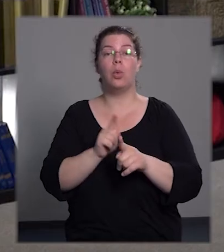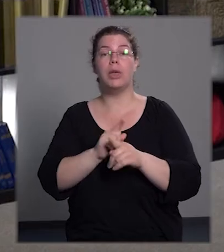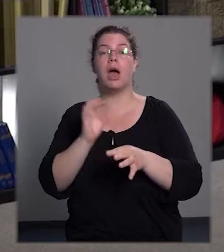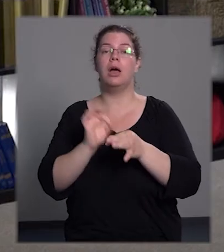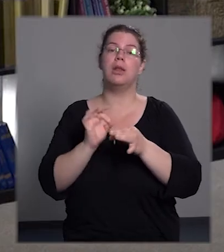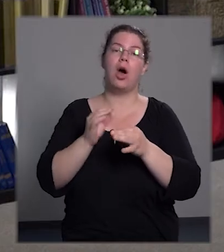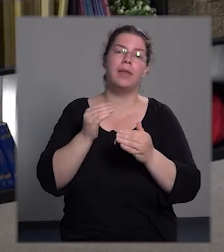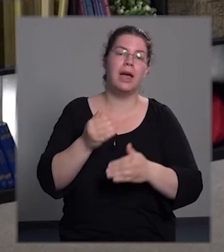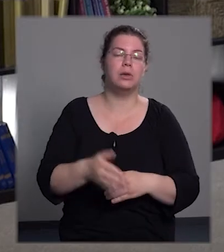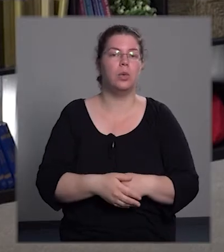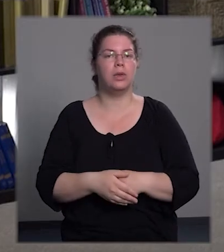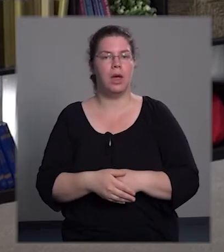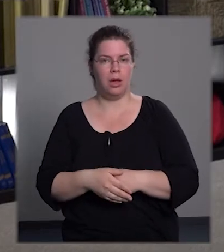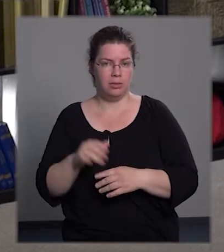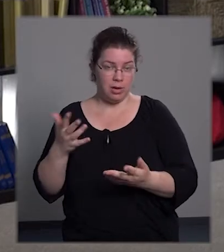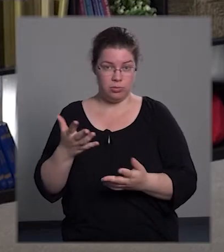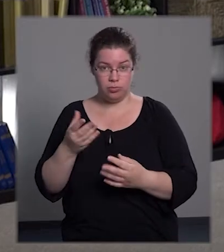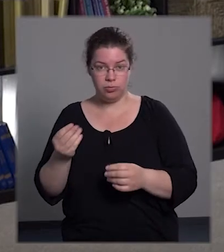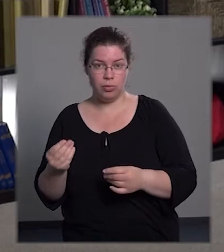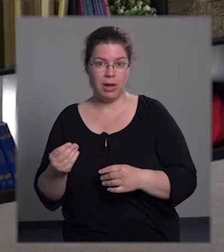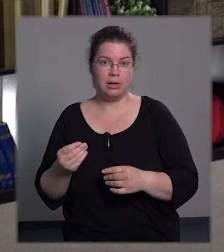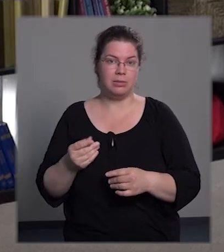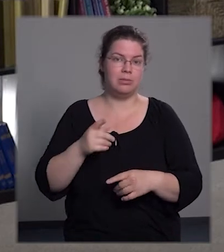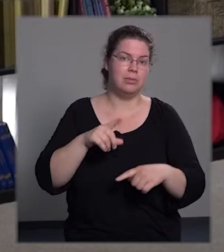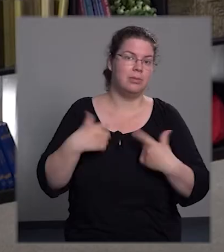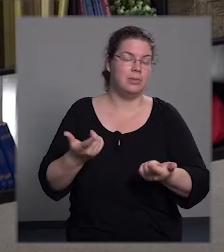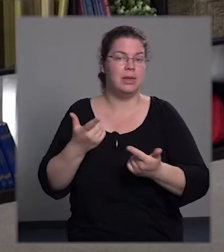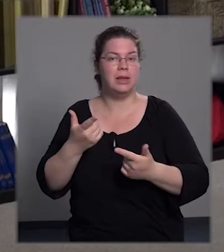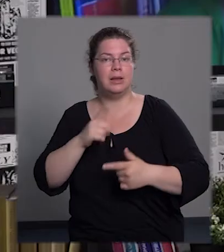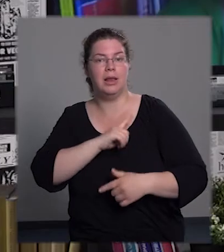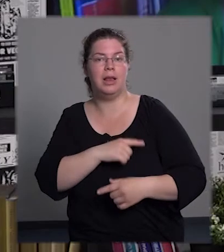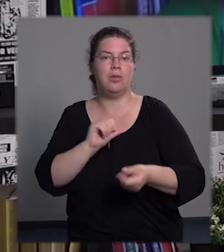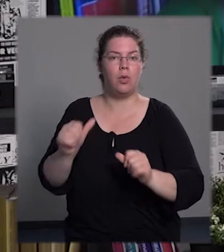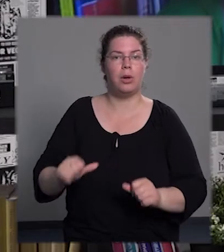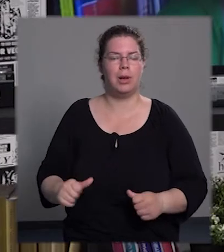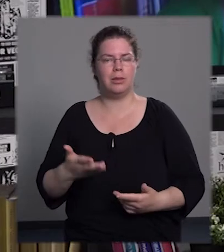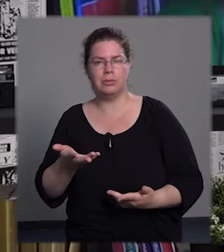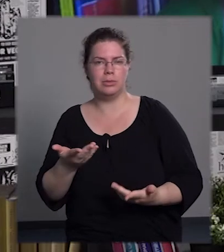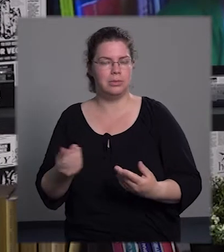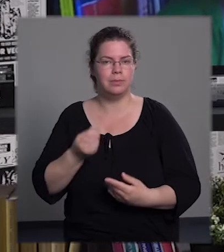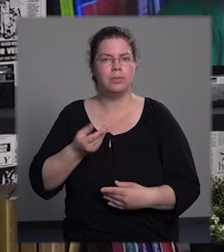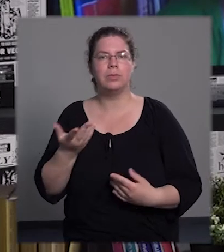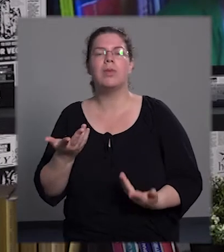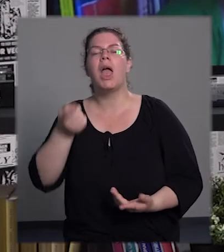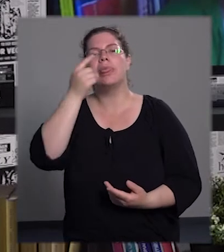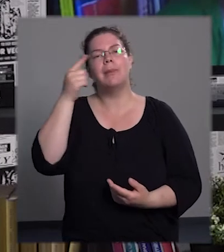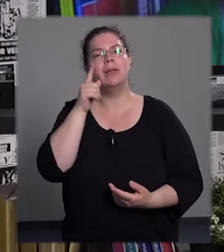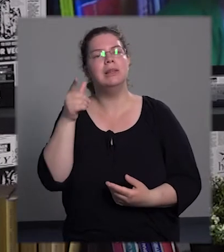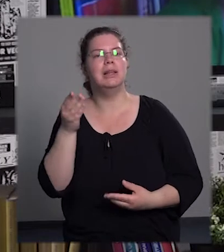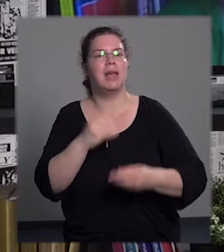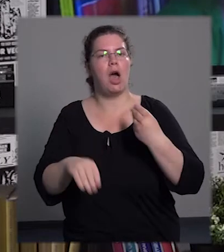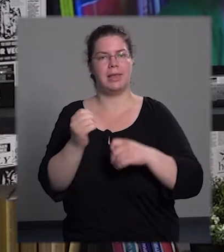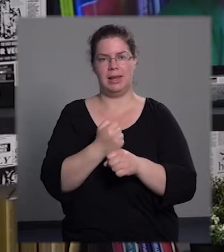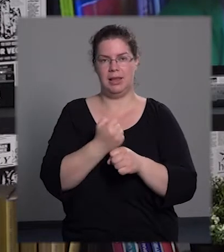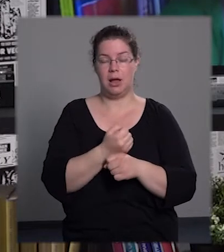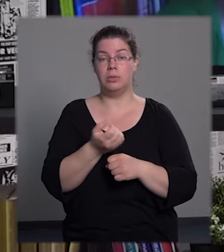vagy inkább ilyen léplélekformáló előadások, vagy mindkettő? A Neményi Lili azért izgalmas, mert amikor azt mondjuk,